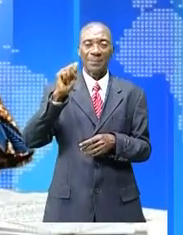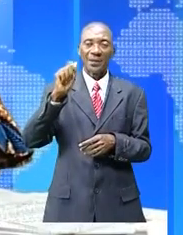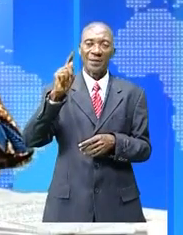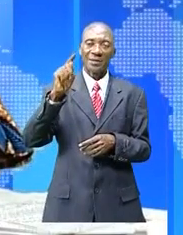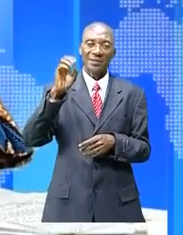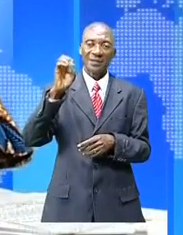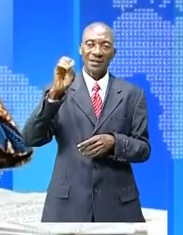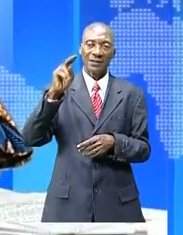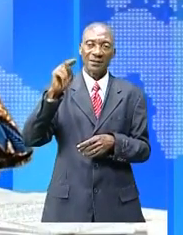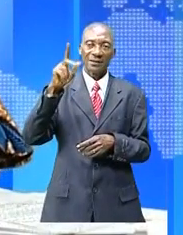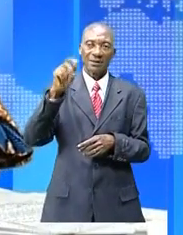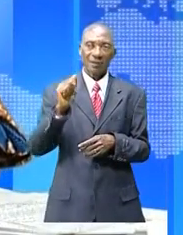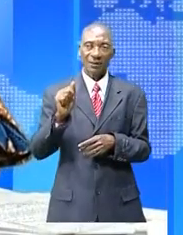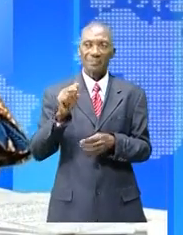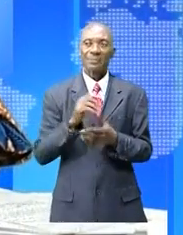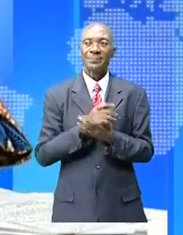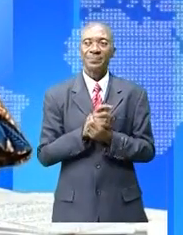Makumbo Dharma,